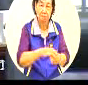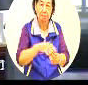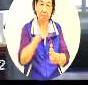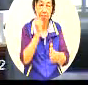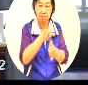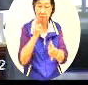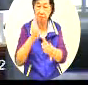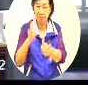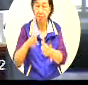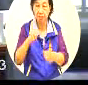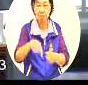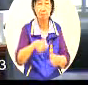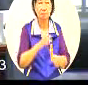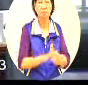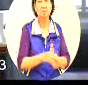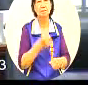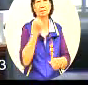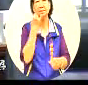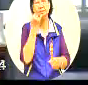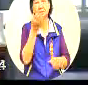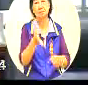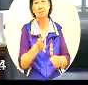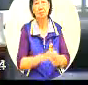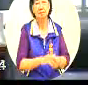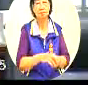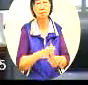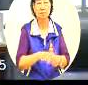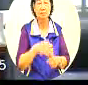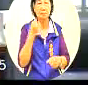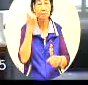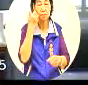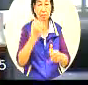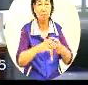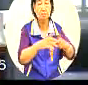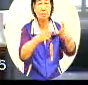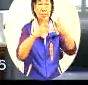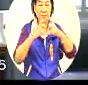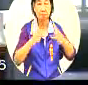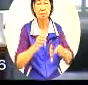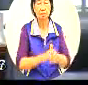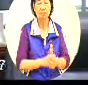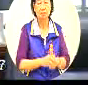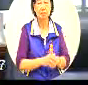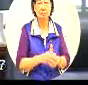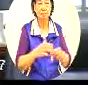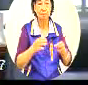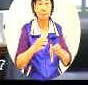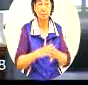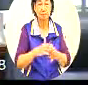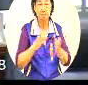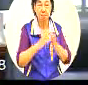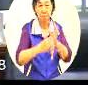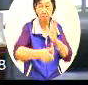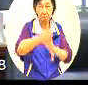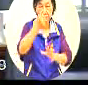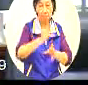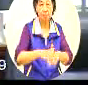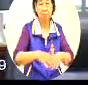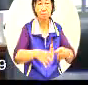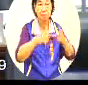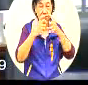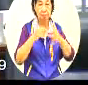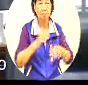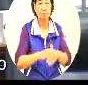疏导人员来？市长您是不是您要答复还是我们局长？ 好，局长答复。不过陈议